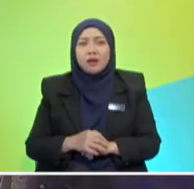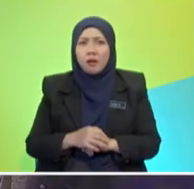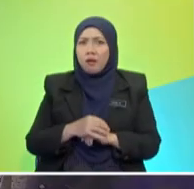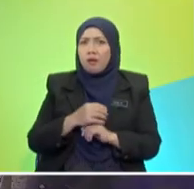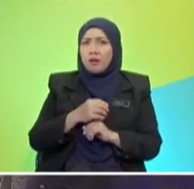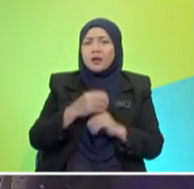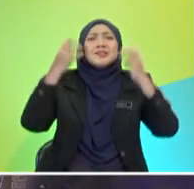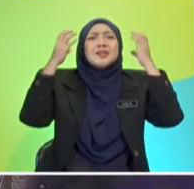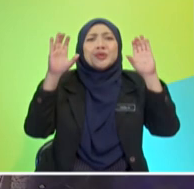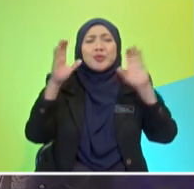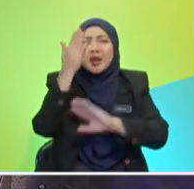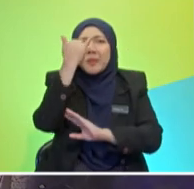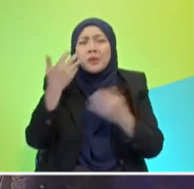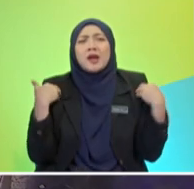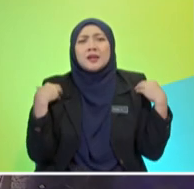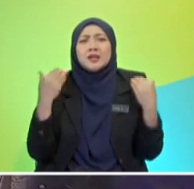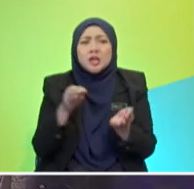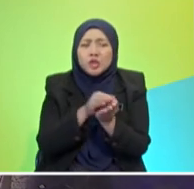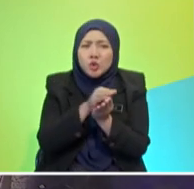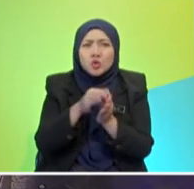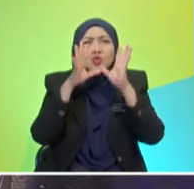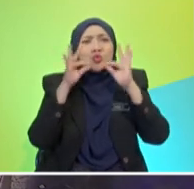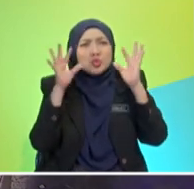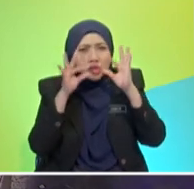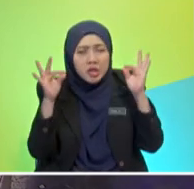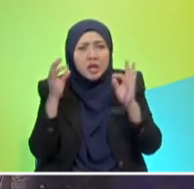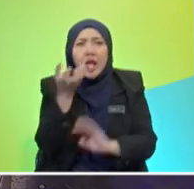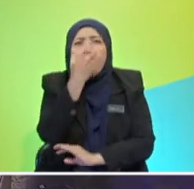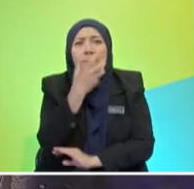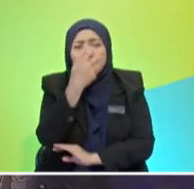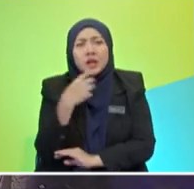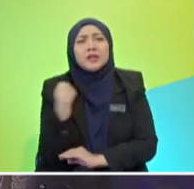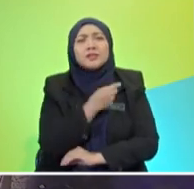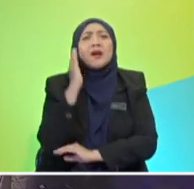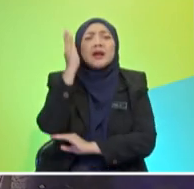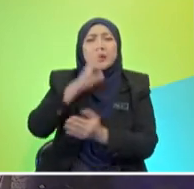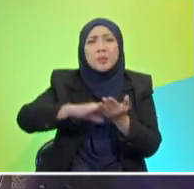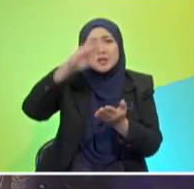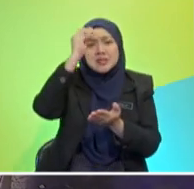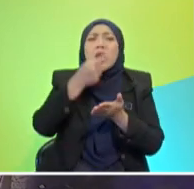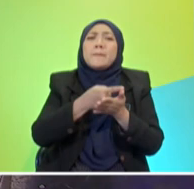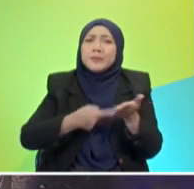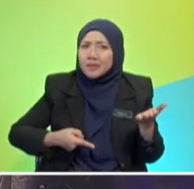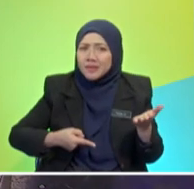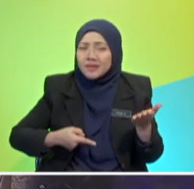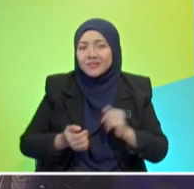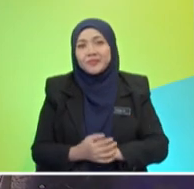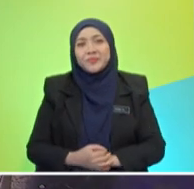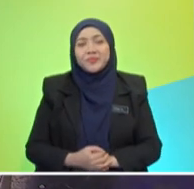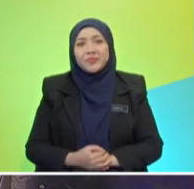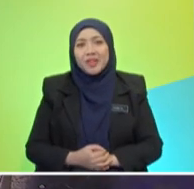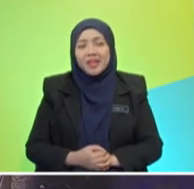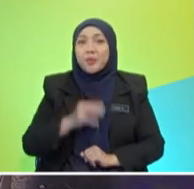Cikgu, kenapa ada tikus, ada kucing, ada apple cikgu? Kita akan belajar apa sekarang cikgu? Baiklah Sean, murid-murid